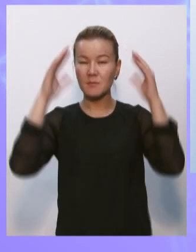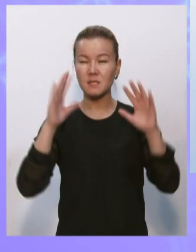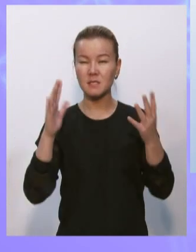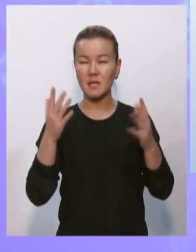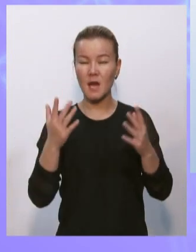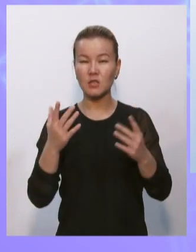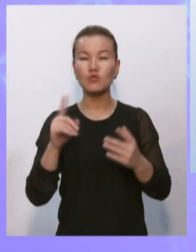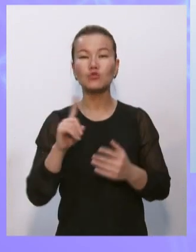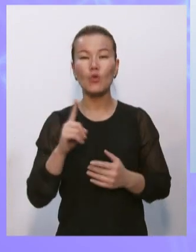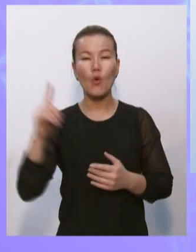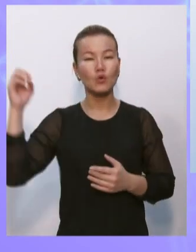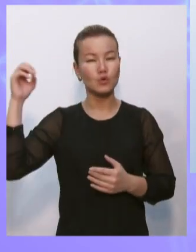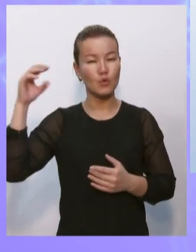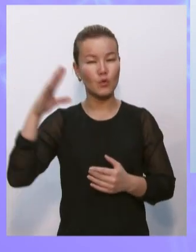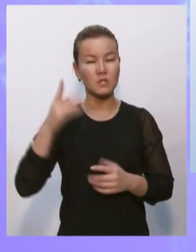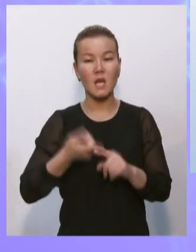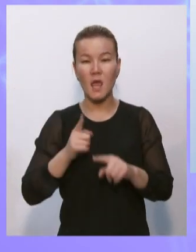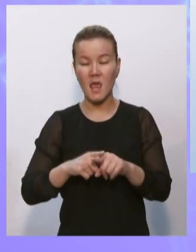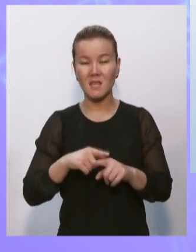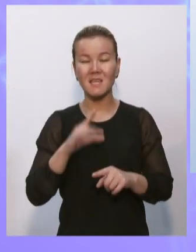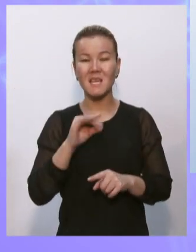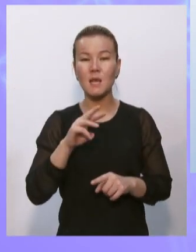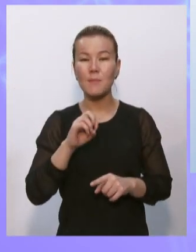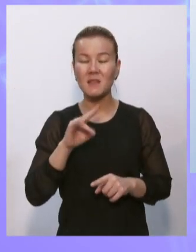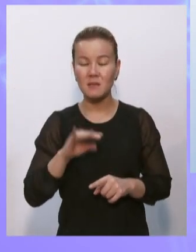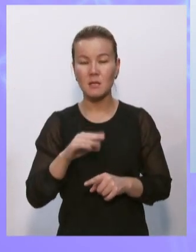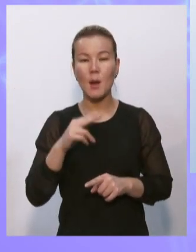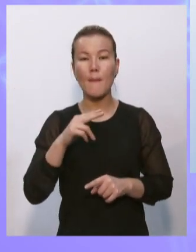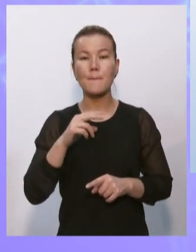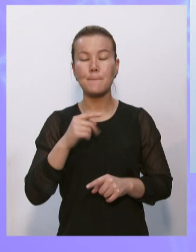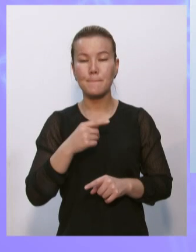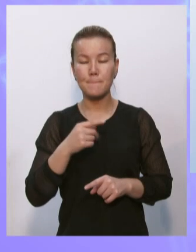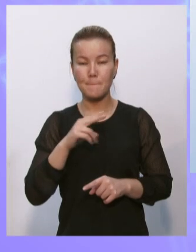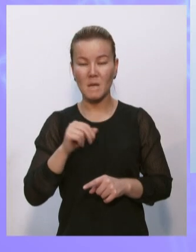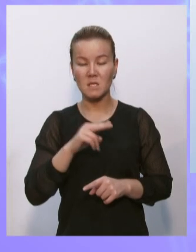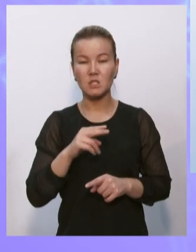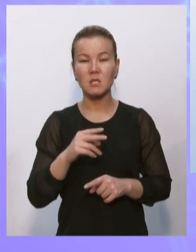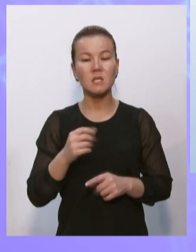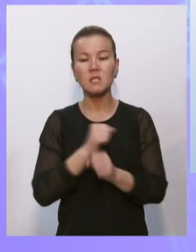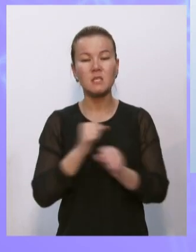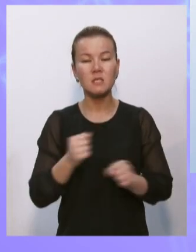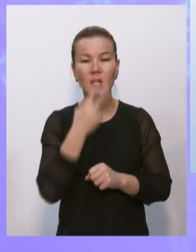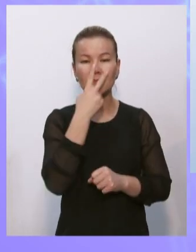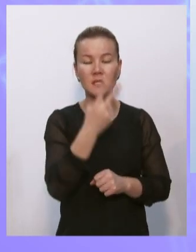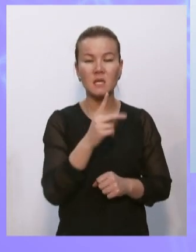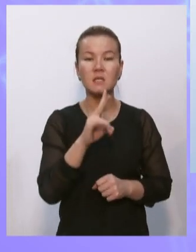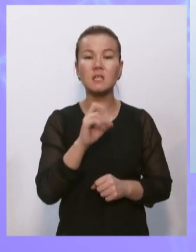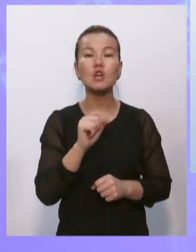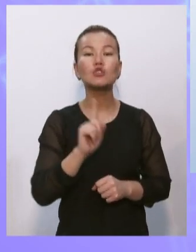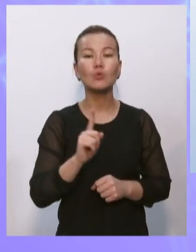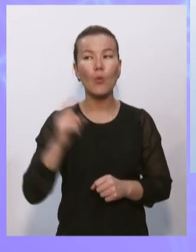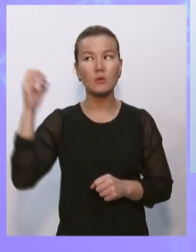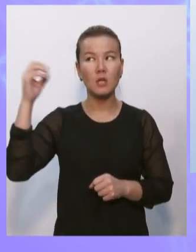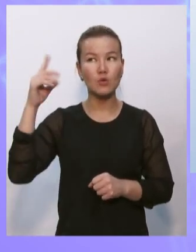что? Солнце. Это именительный падеж. Нельзя смотреть на что? На солнце. Это